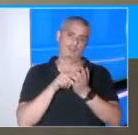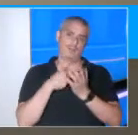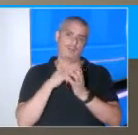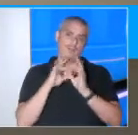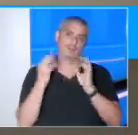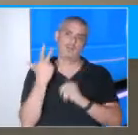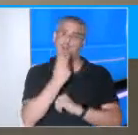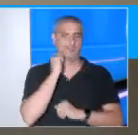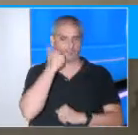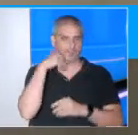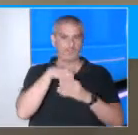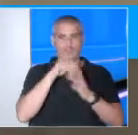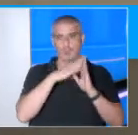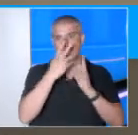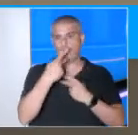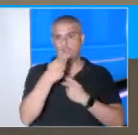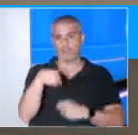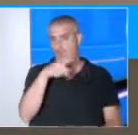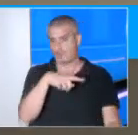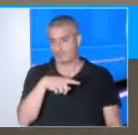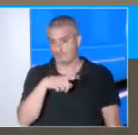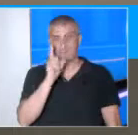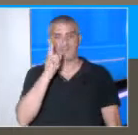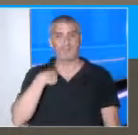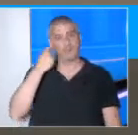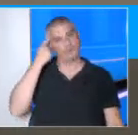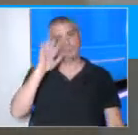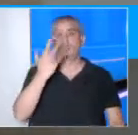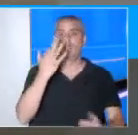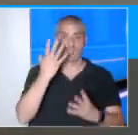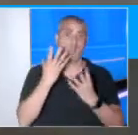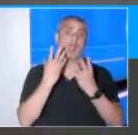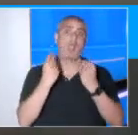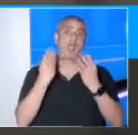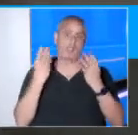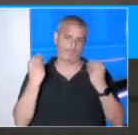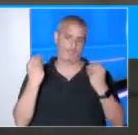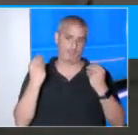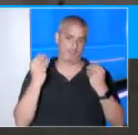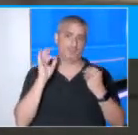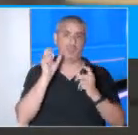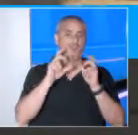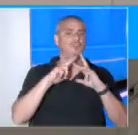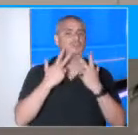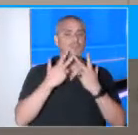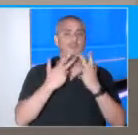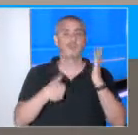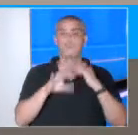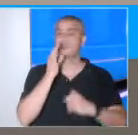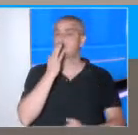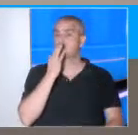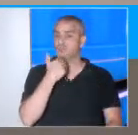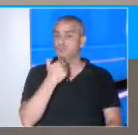נתחיל לחסן מחר בבית החולים. אבל אני יודע שיש מספר לא מבוטל של אנשי צוות מעל